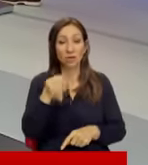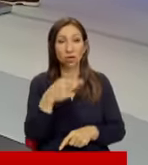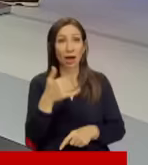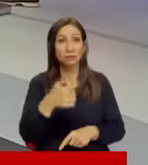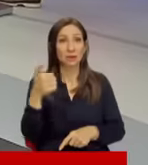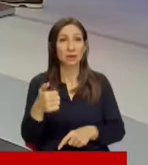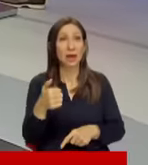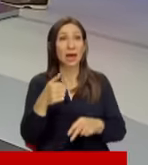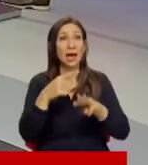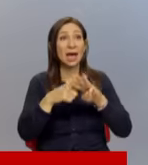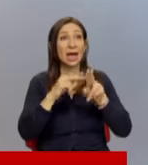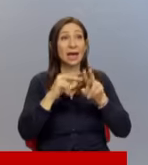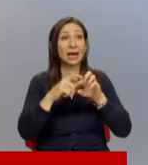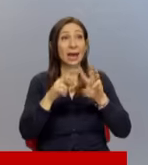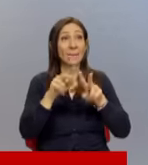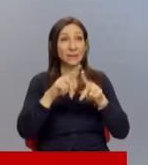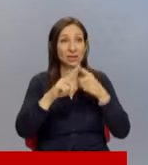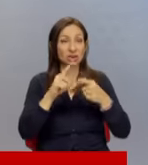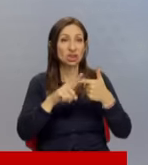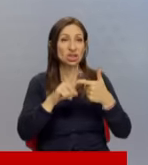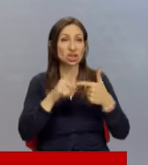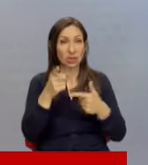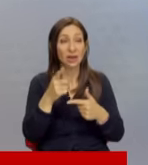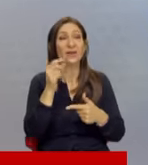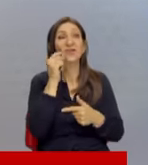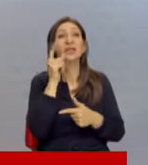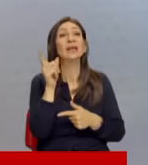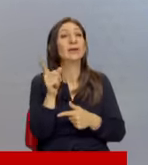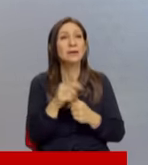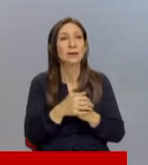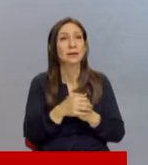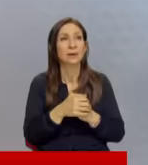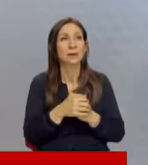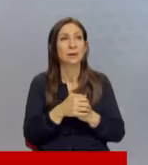%50,66. Ekrem Kılıç ise ikinci sırada. Fındıklı gelsin.